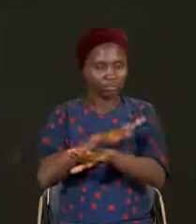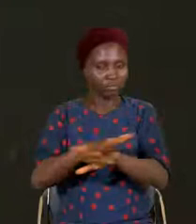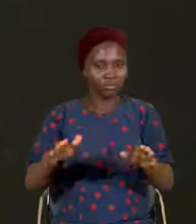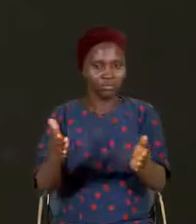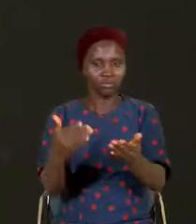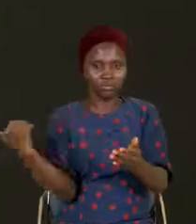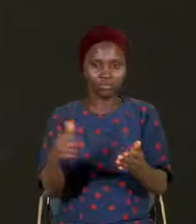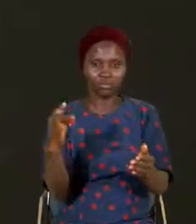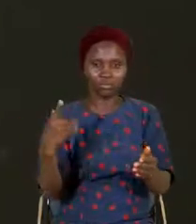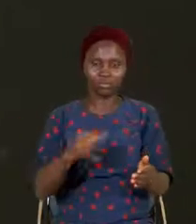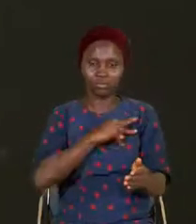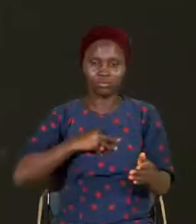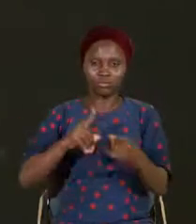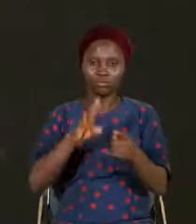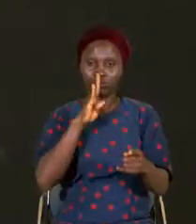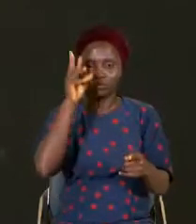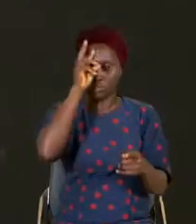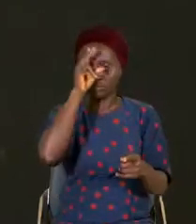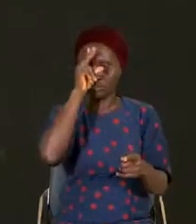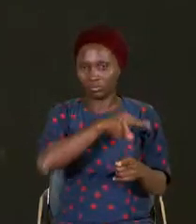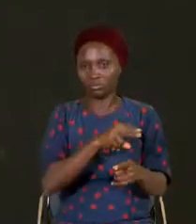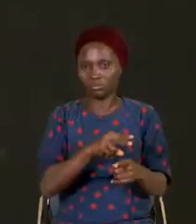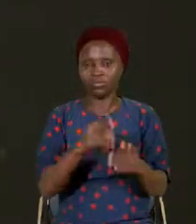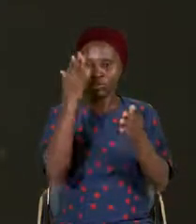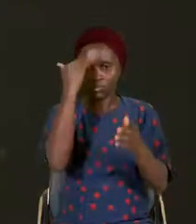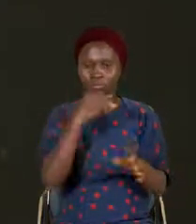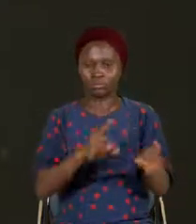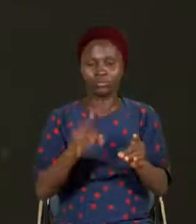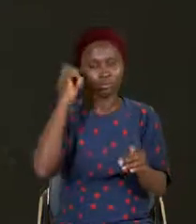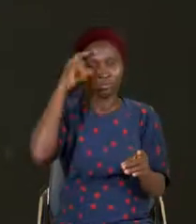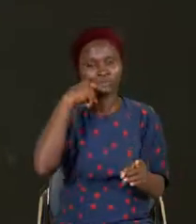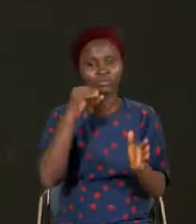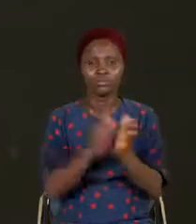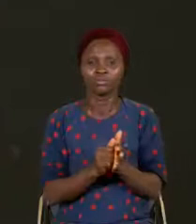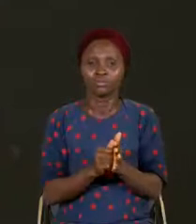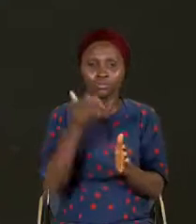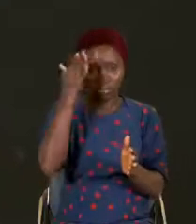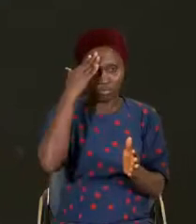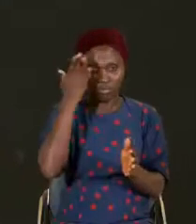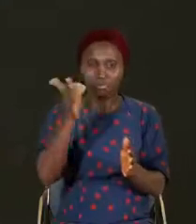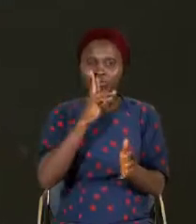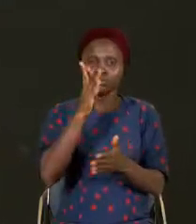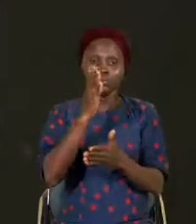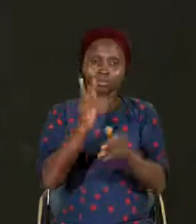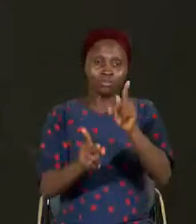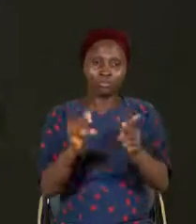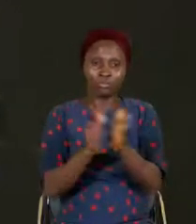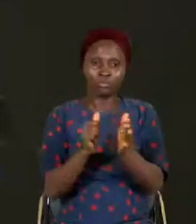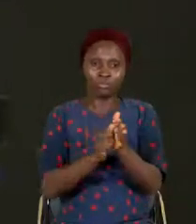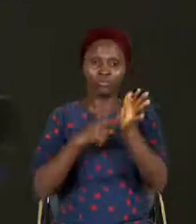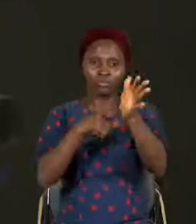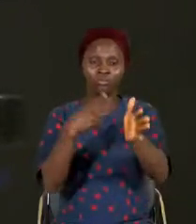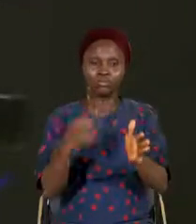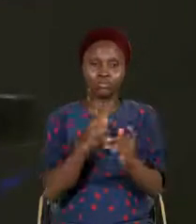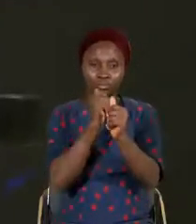ne veut que personne des frères soit ignorant. Pourquoi l'a-t-il dit? Voyez, il y a des gens qui